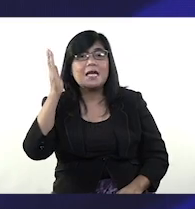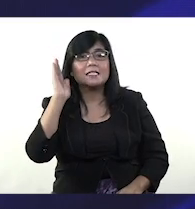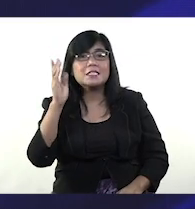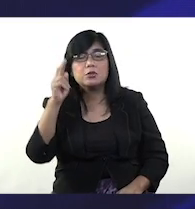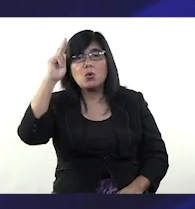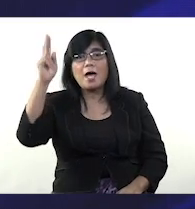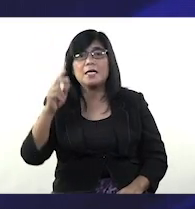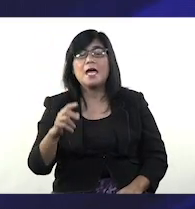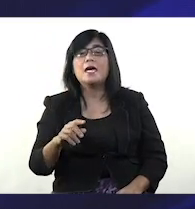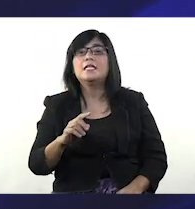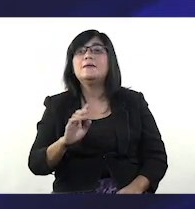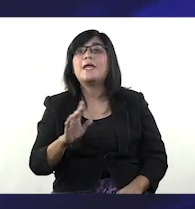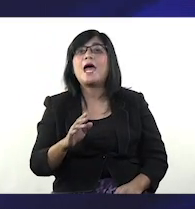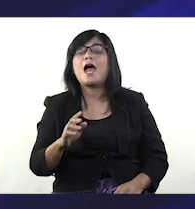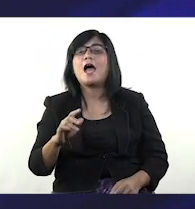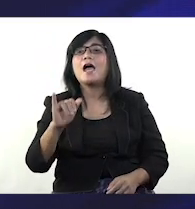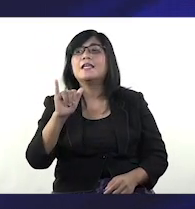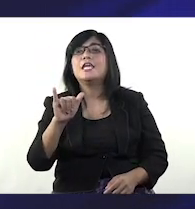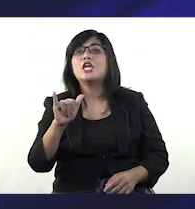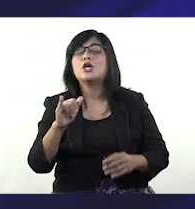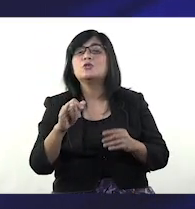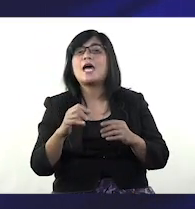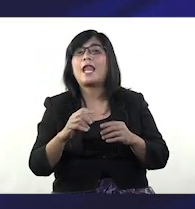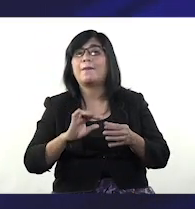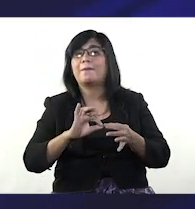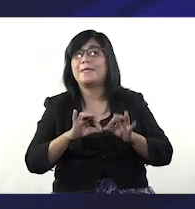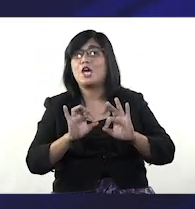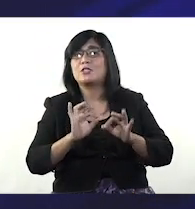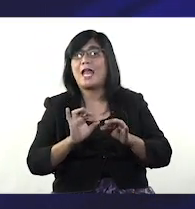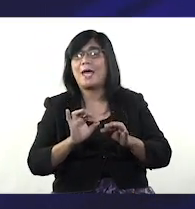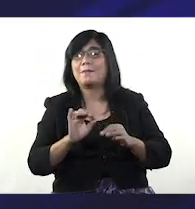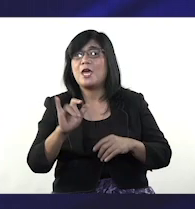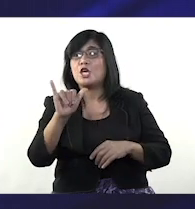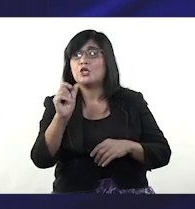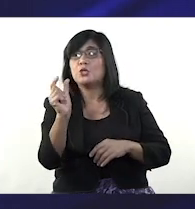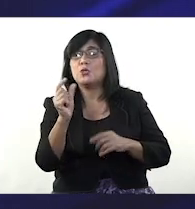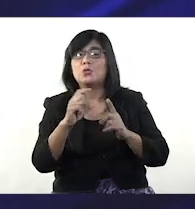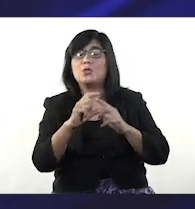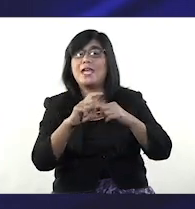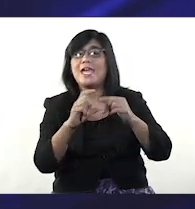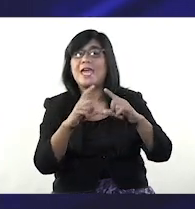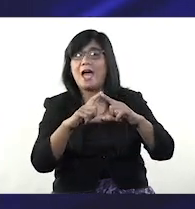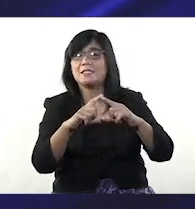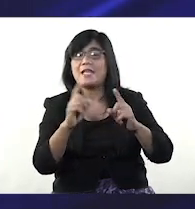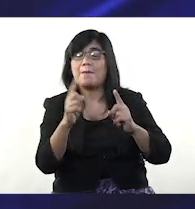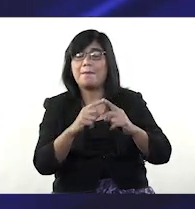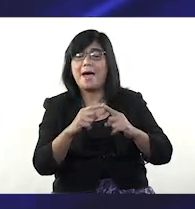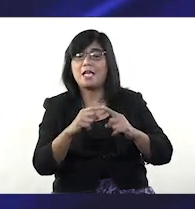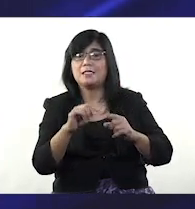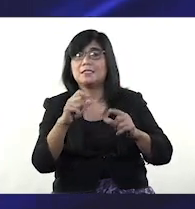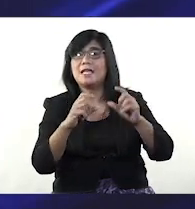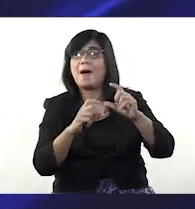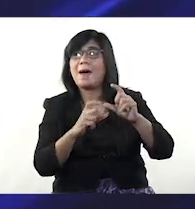di Yerusalem hai yudea Hai sampai Kak Kasha Maria sampai ke ujung-ujung bumi